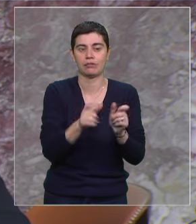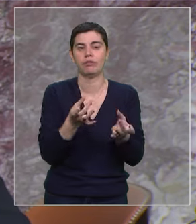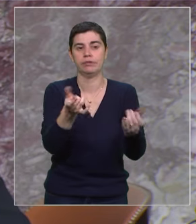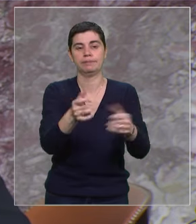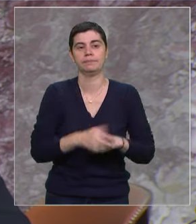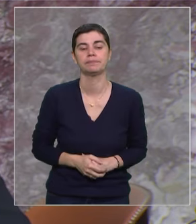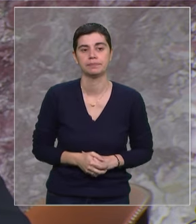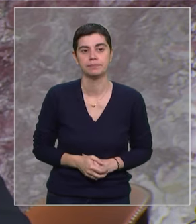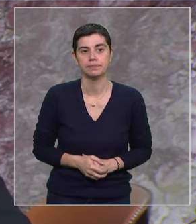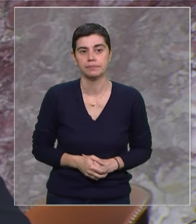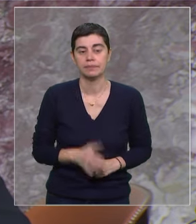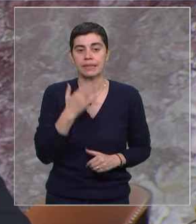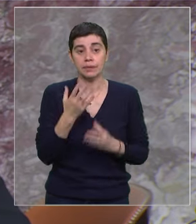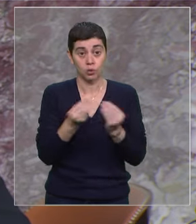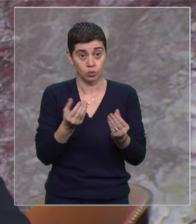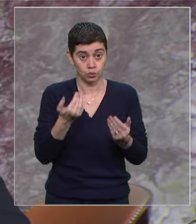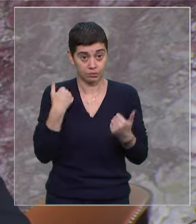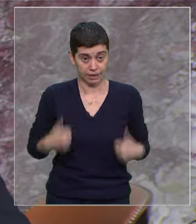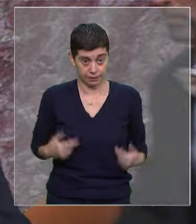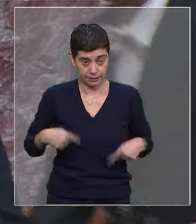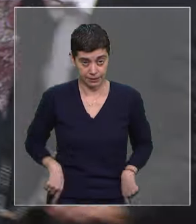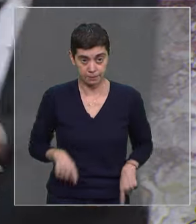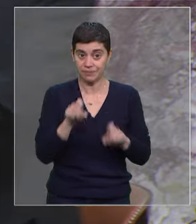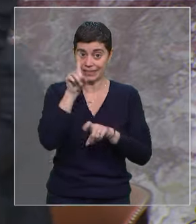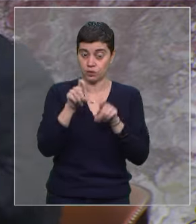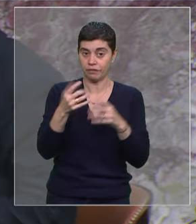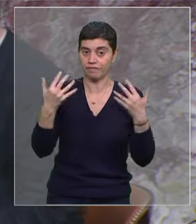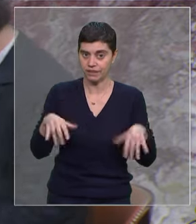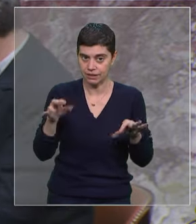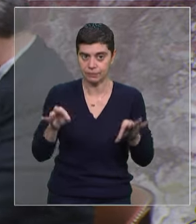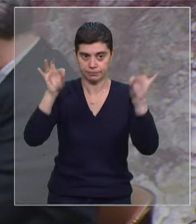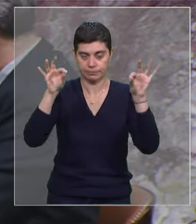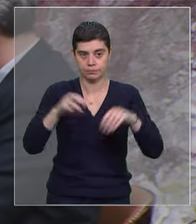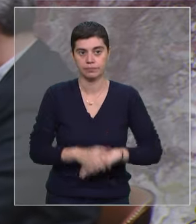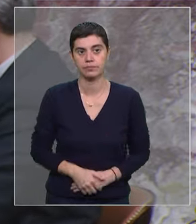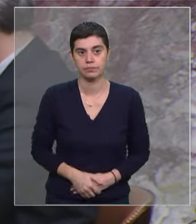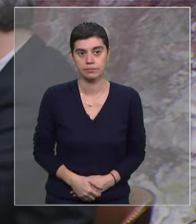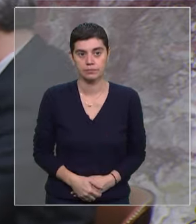Merci beaucoup Madame la Ministre. La séance des questions au gouvernement est terminée. La séance est suspendue.